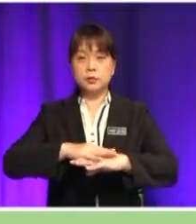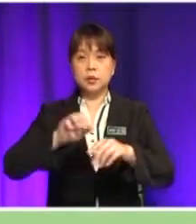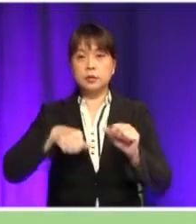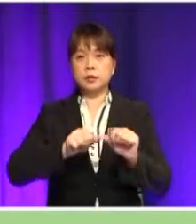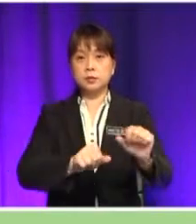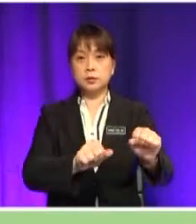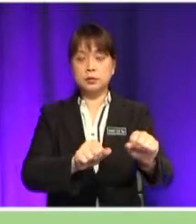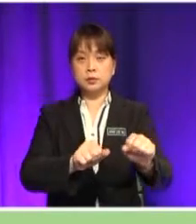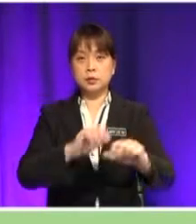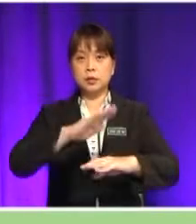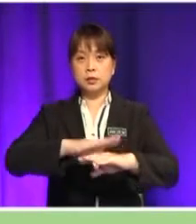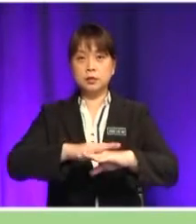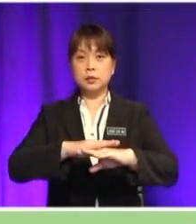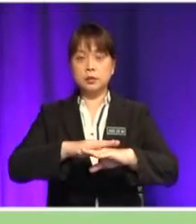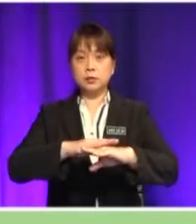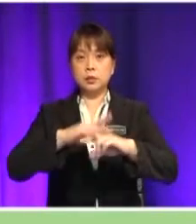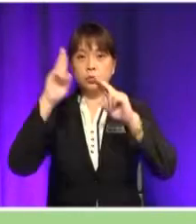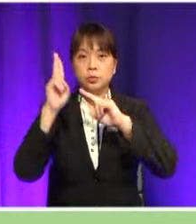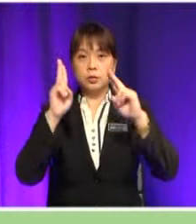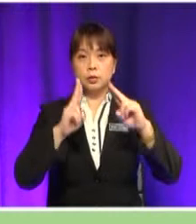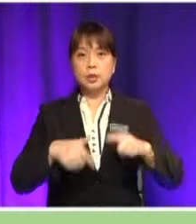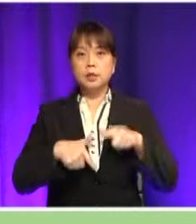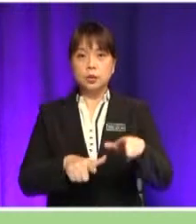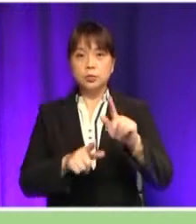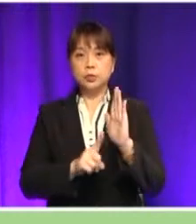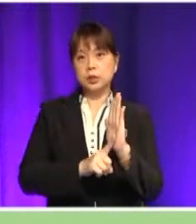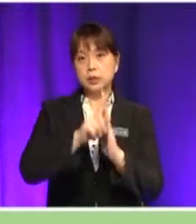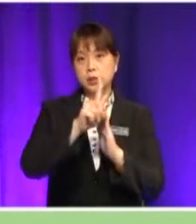berhala cuti sama juga sebenarnya bila ular